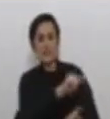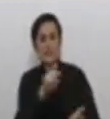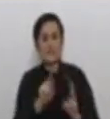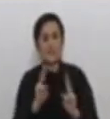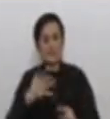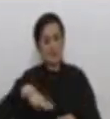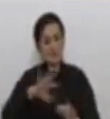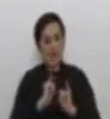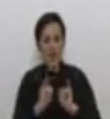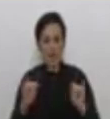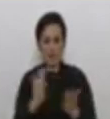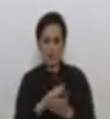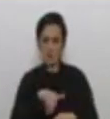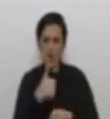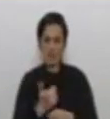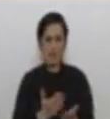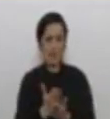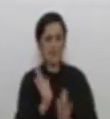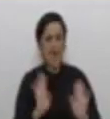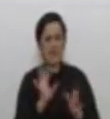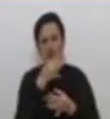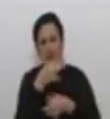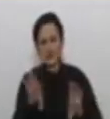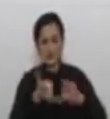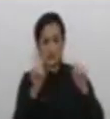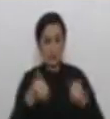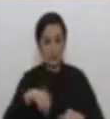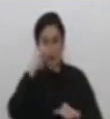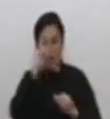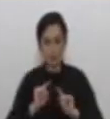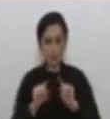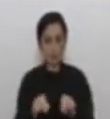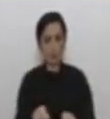ქვეყნის განვითარება არის მთავარი მიზანი და არა ნებისმიერი ფორმით ხელისუფლებაში მოსვლა.